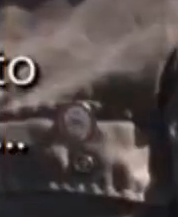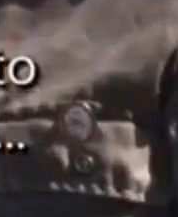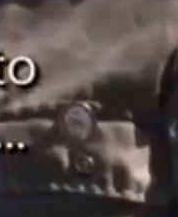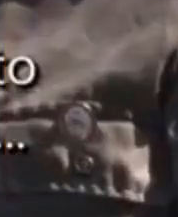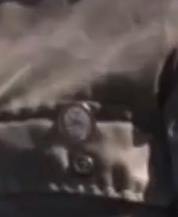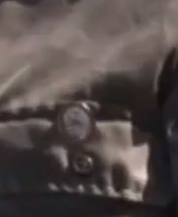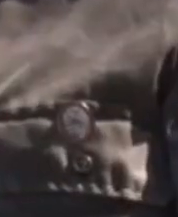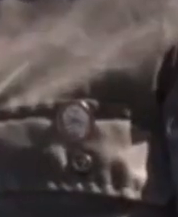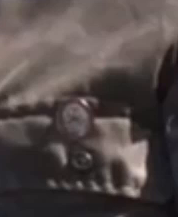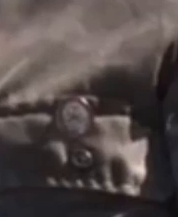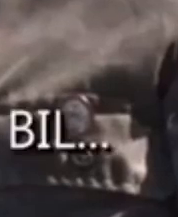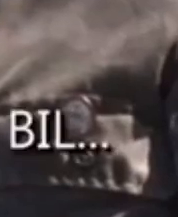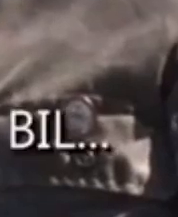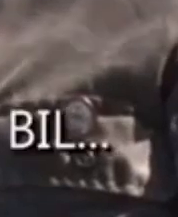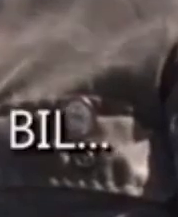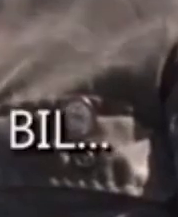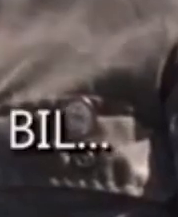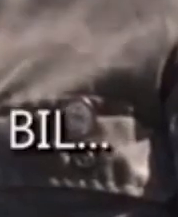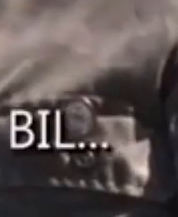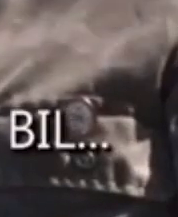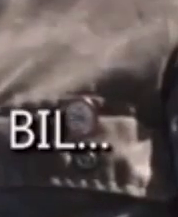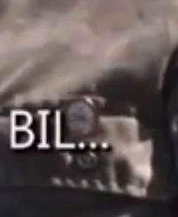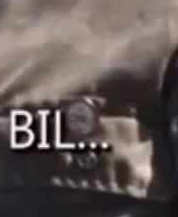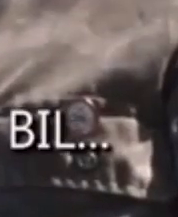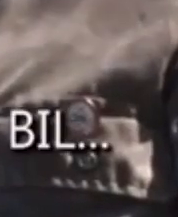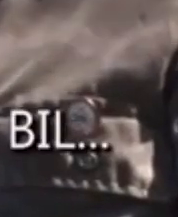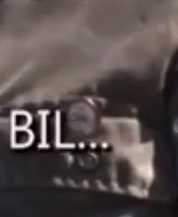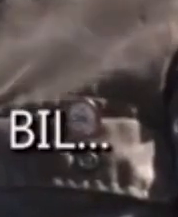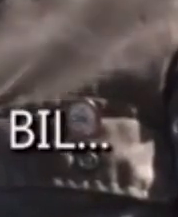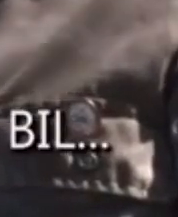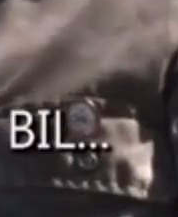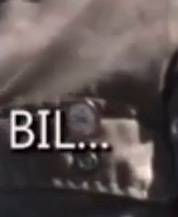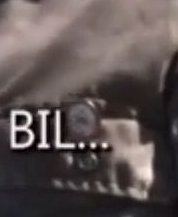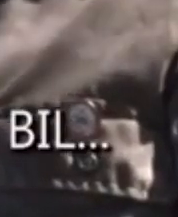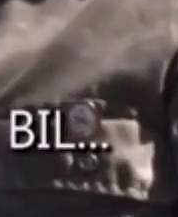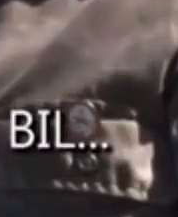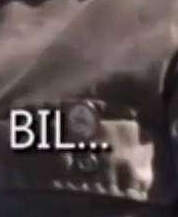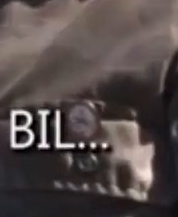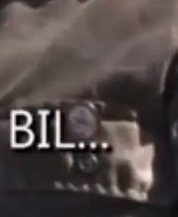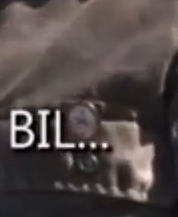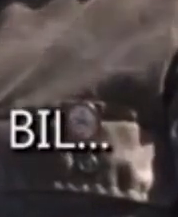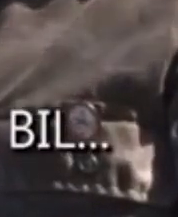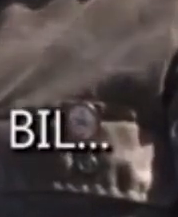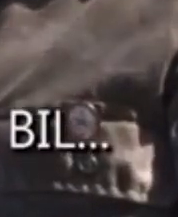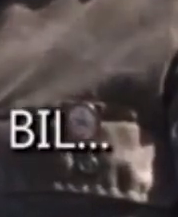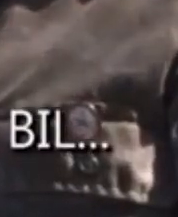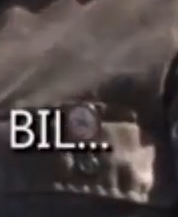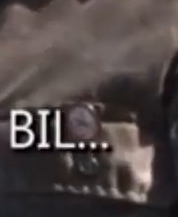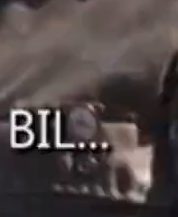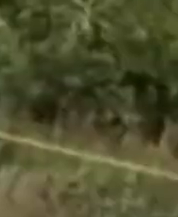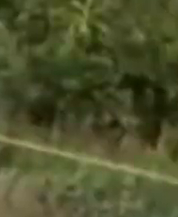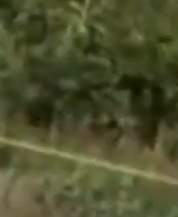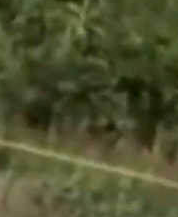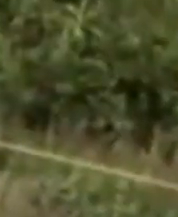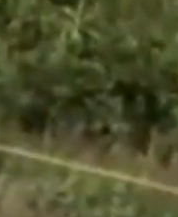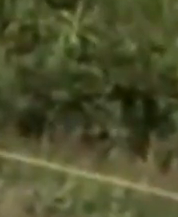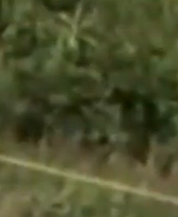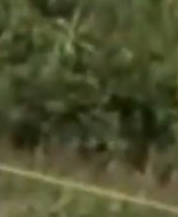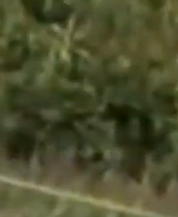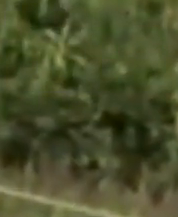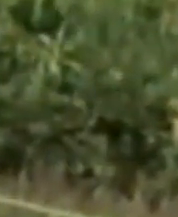23 марта. И вот с 3 октября, когда разгромили 47-ю бригаду,